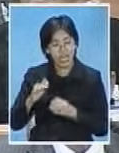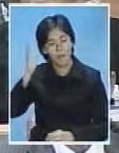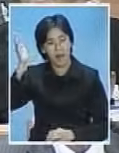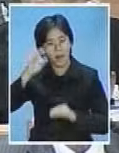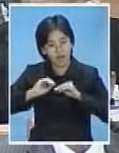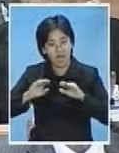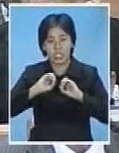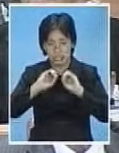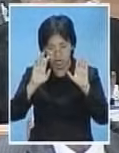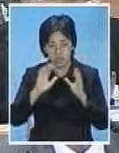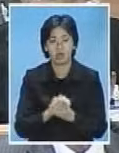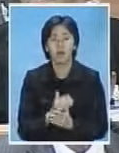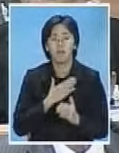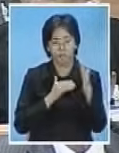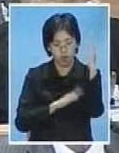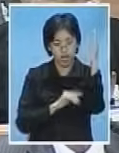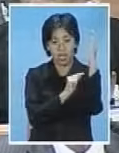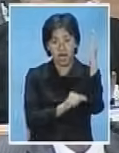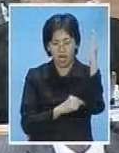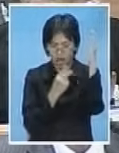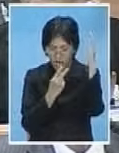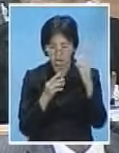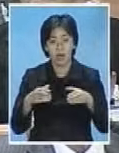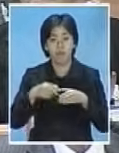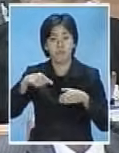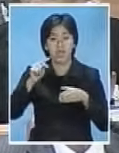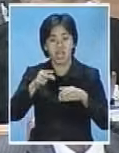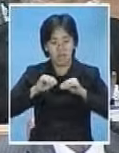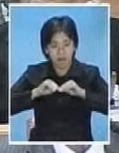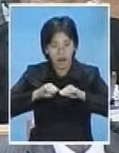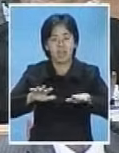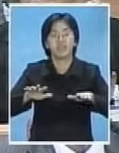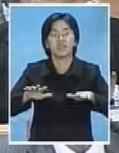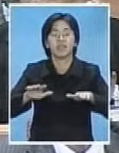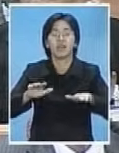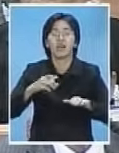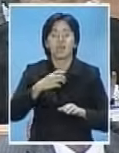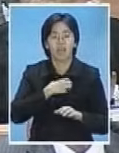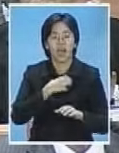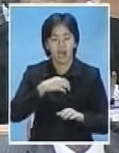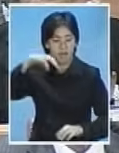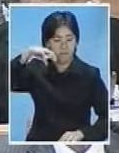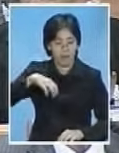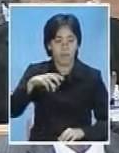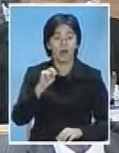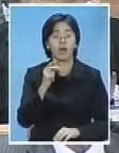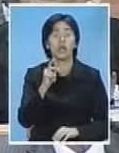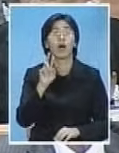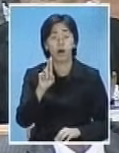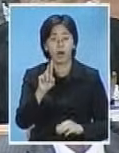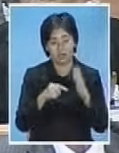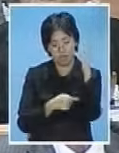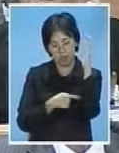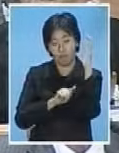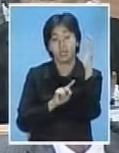ใต้นี่ก็เห็นพรรคเพื่อไทยประกาศชัดเจนว่าจะใช้นโยบายนครปัตตานีแ